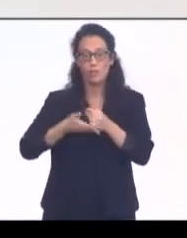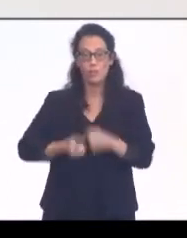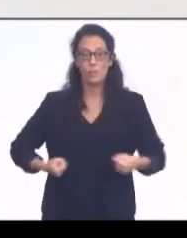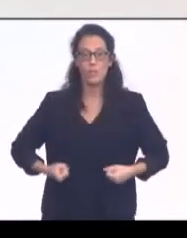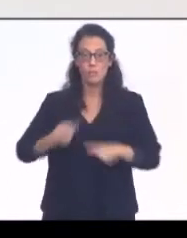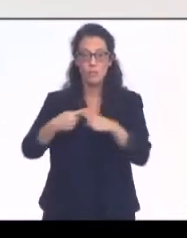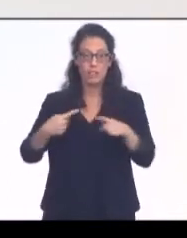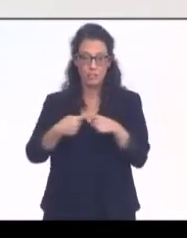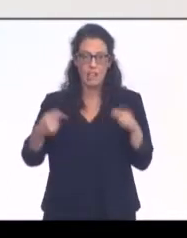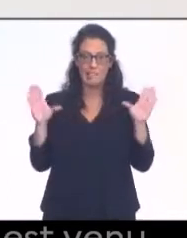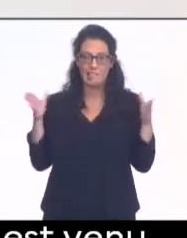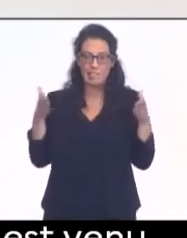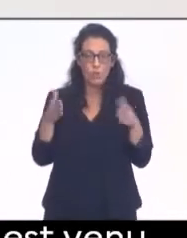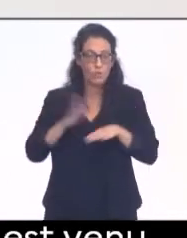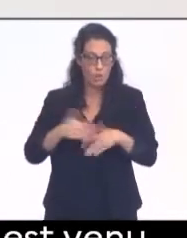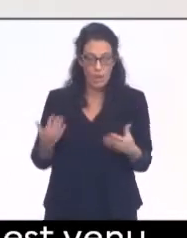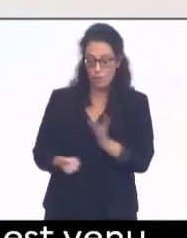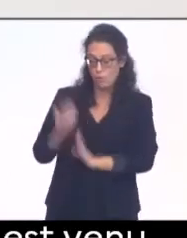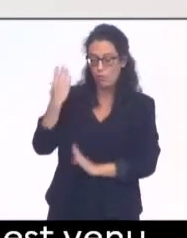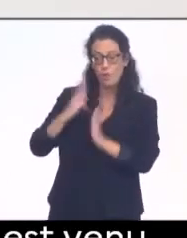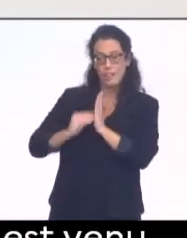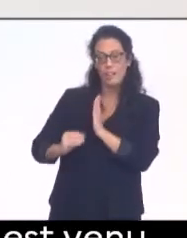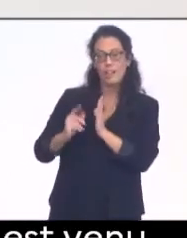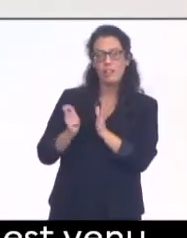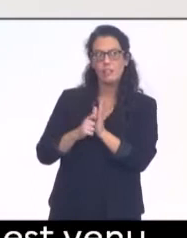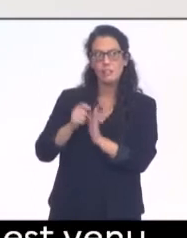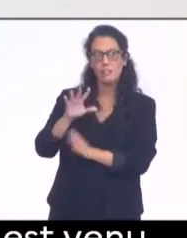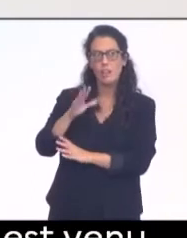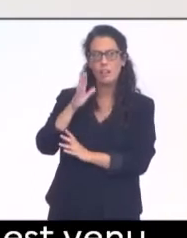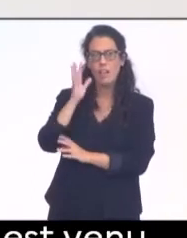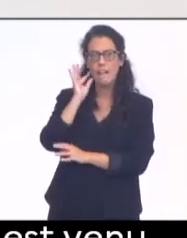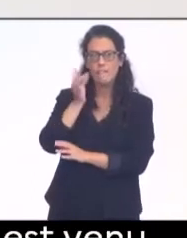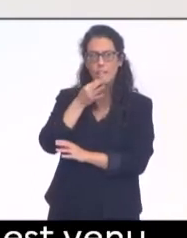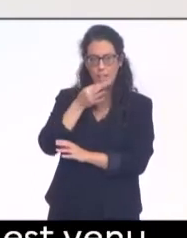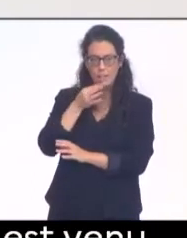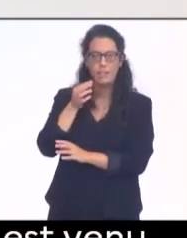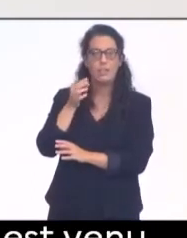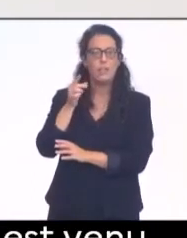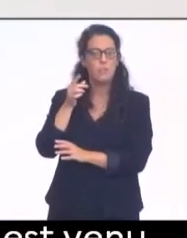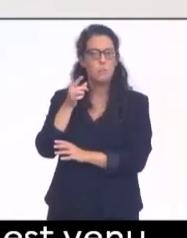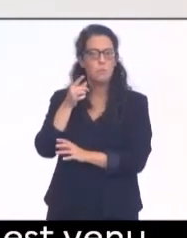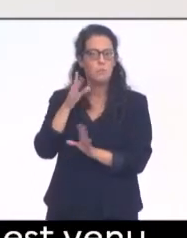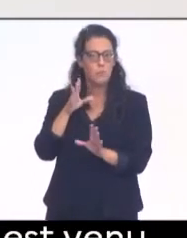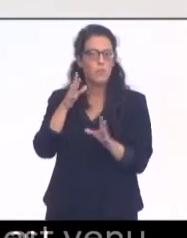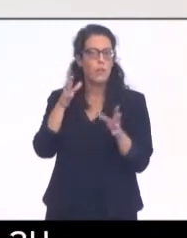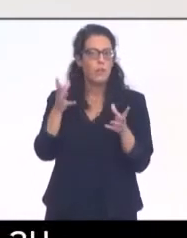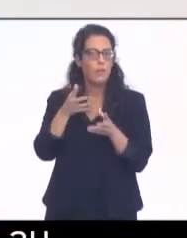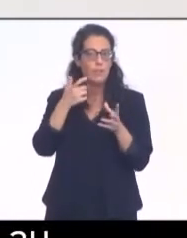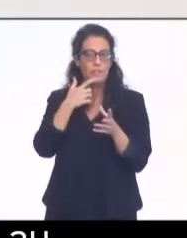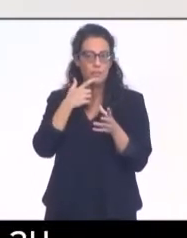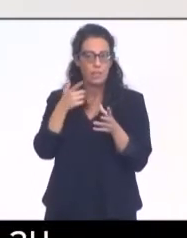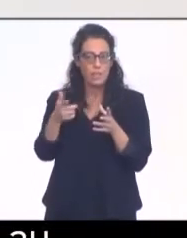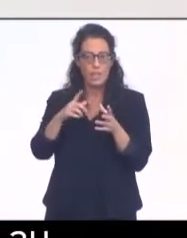entier, en fait, selon le décret du 5 avril de mémoire, donc au niveau de l'éligibilité des personnes au chômage